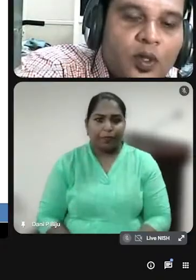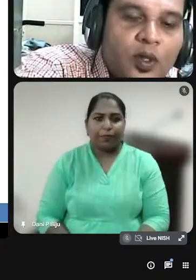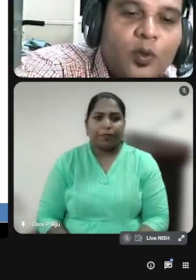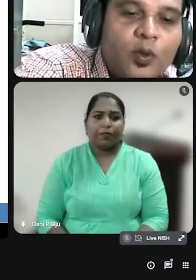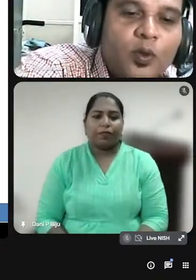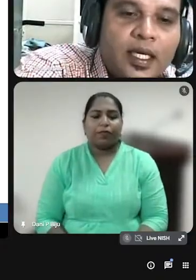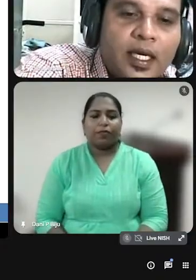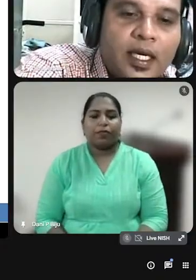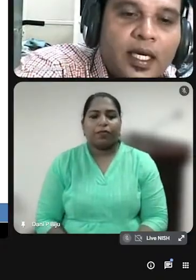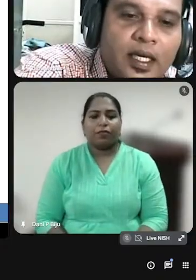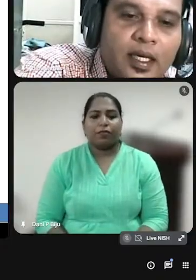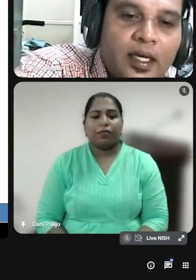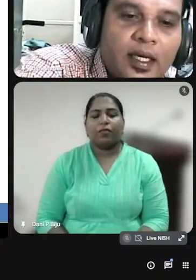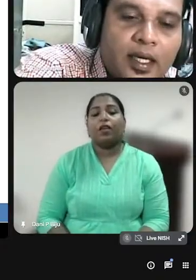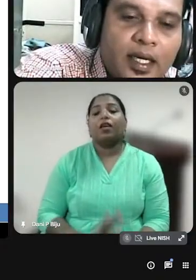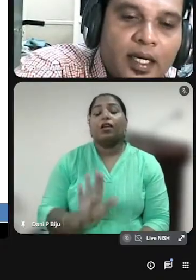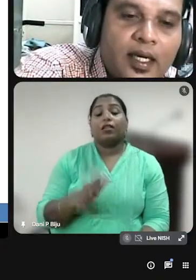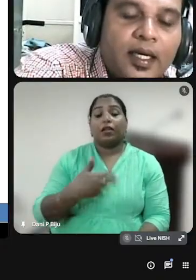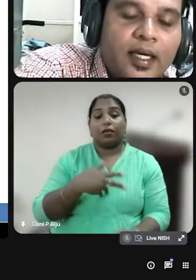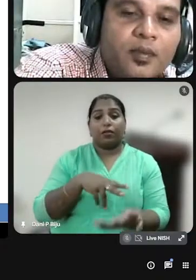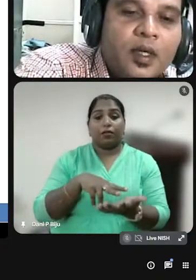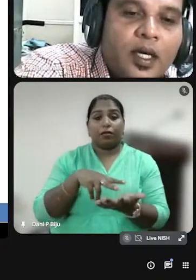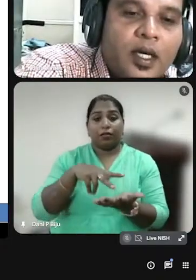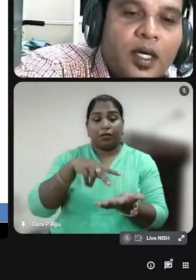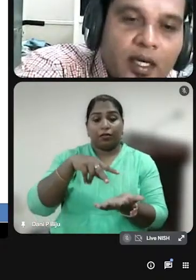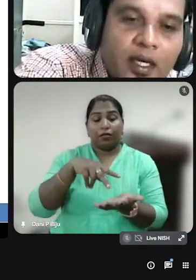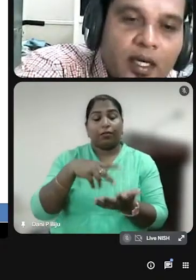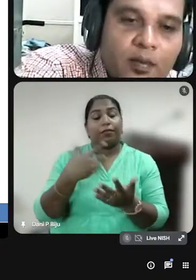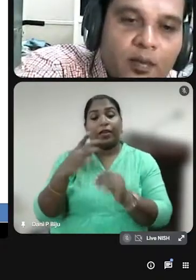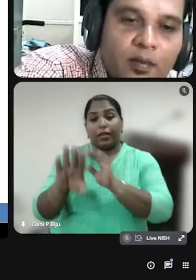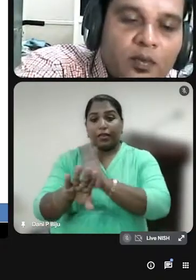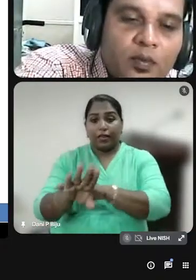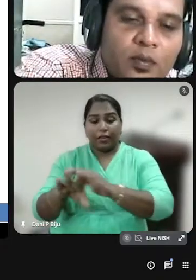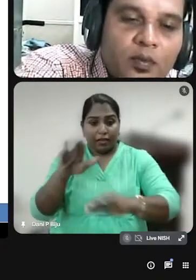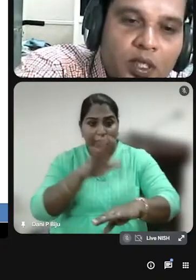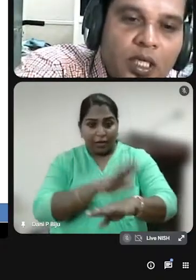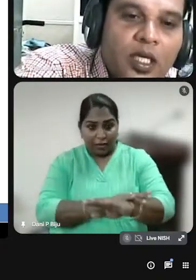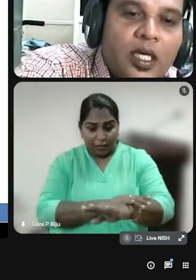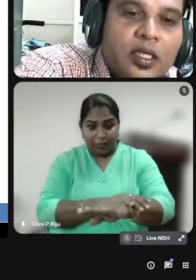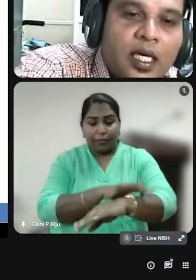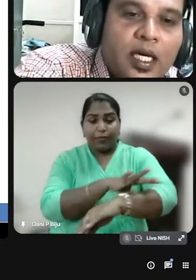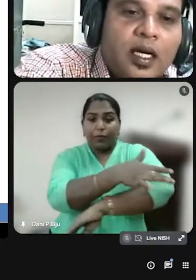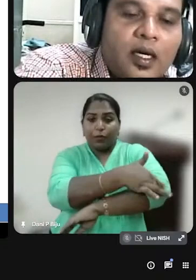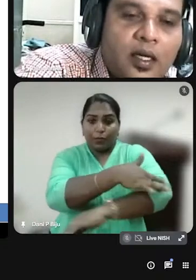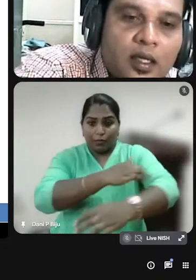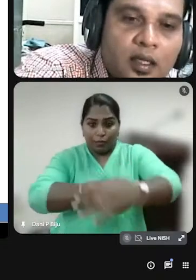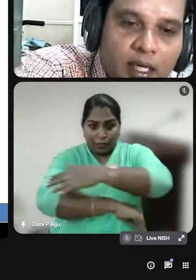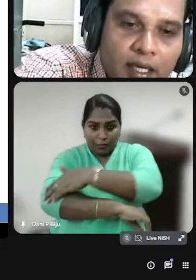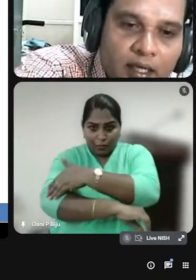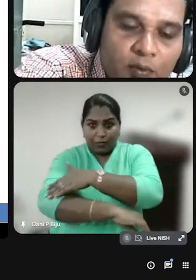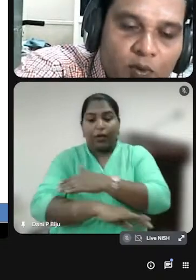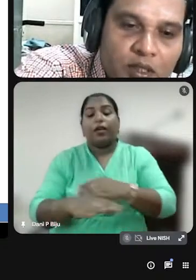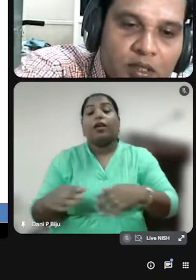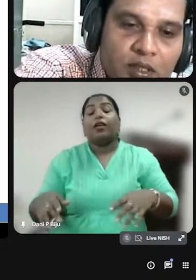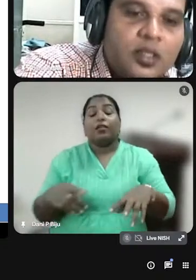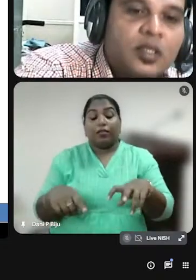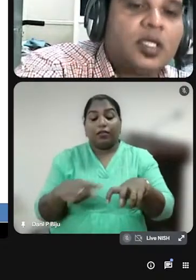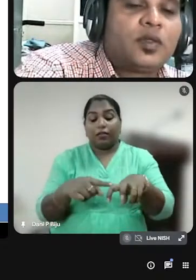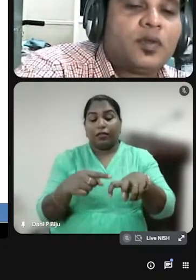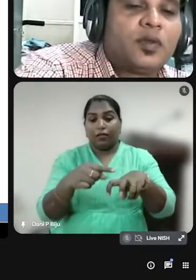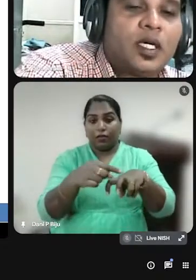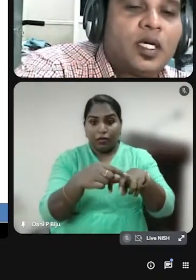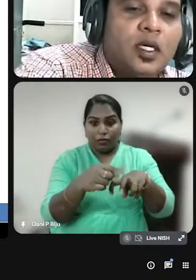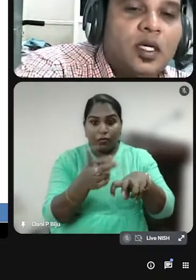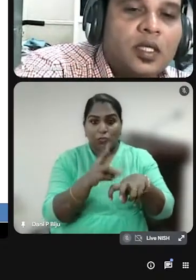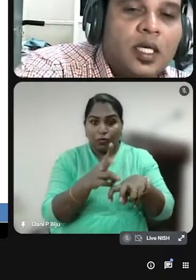പറഞ്ഞു മുട്ടിലിരിക്കുക, രണ്ട് കൈയും രണ്ട് കാൽമുട്ടുകളും കുത്തി തല താഴേക്ക് മുട്ടിച്ച്